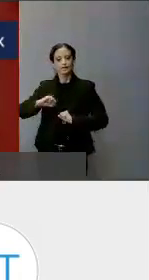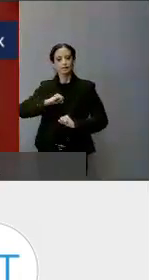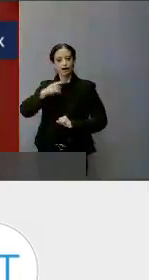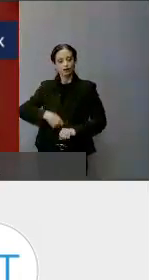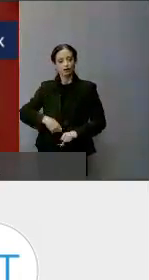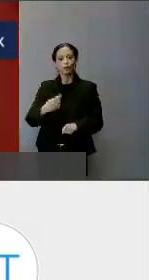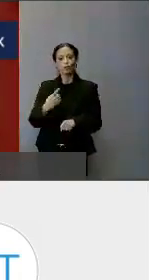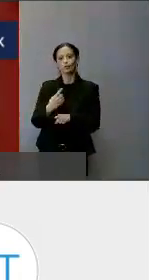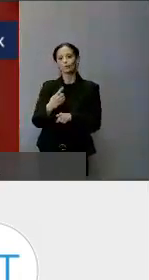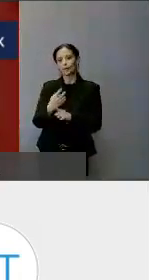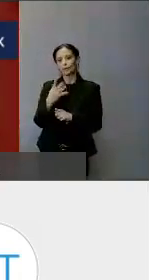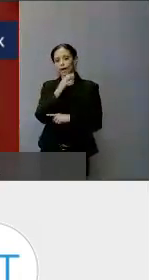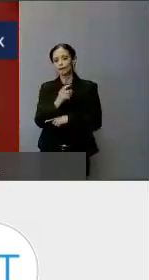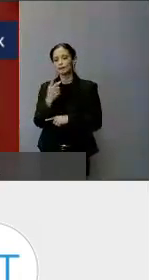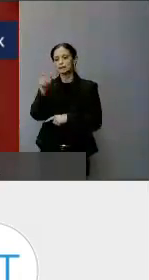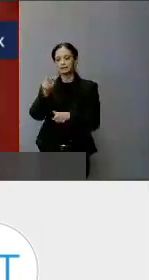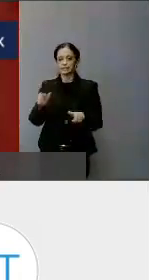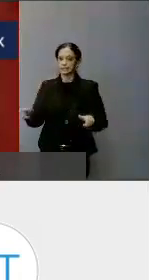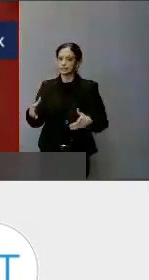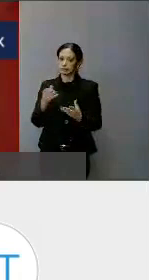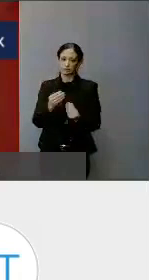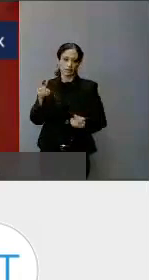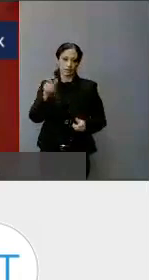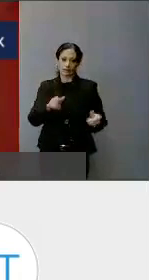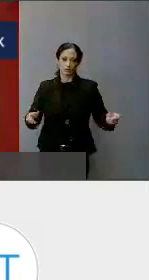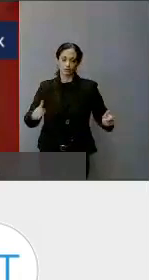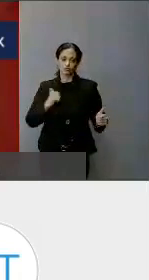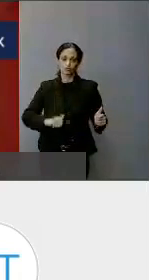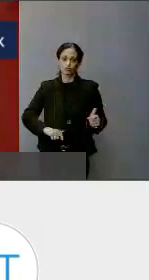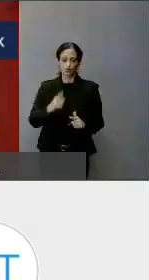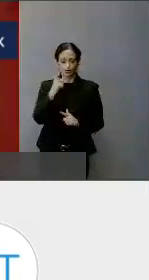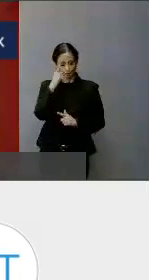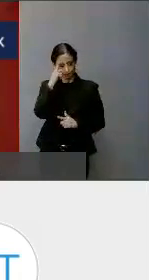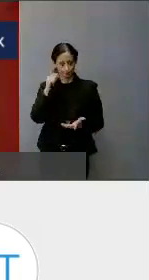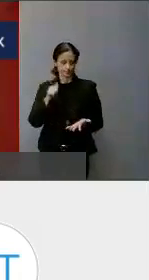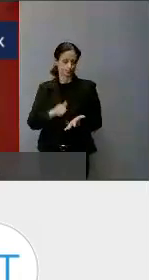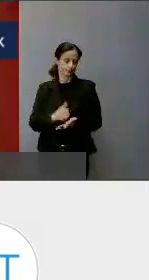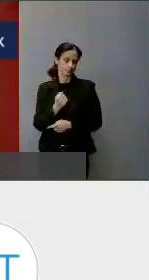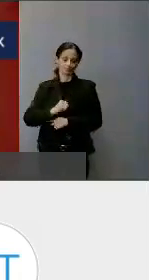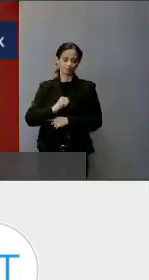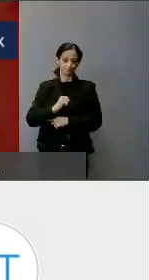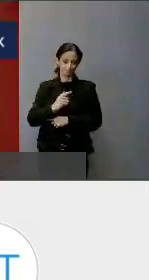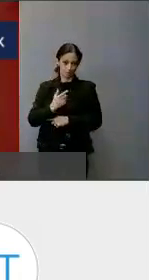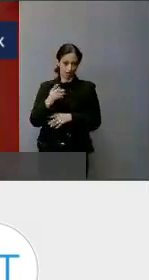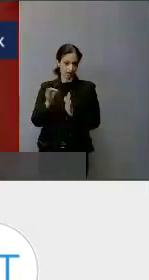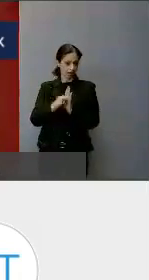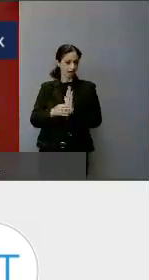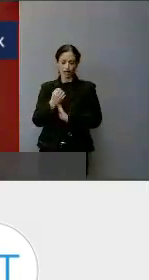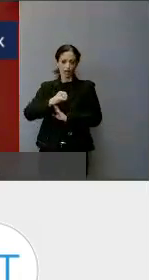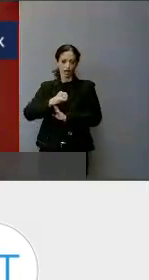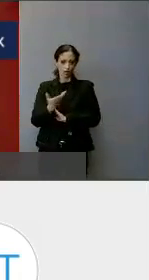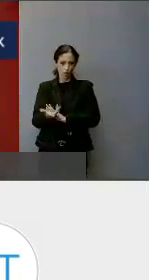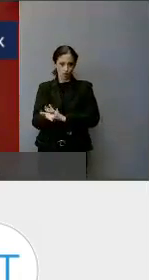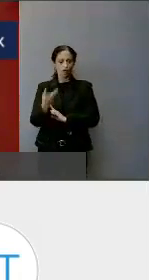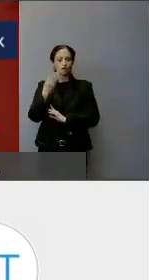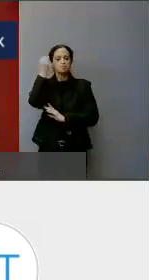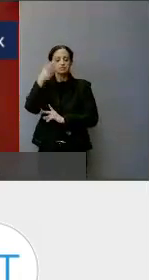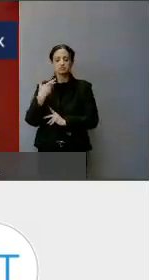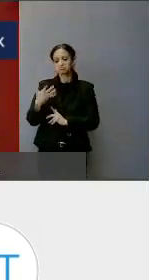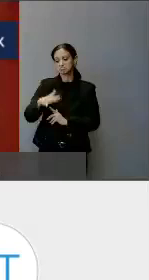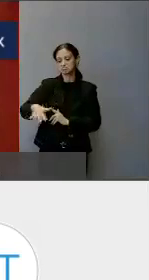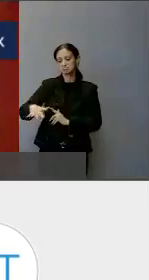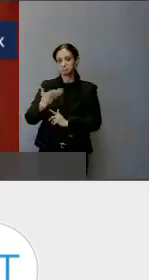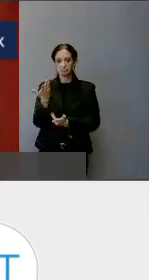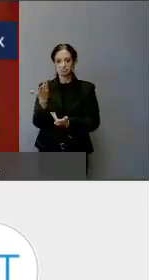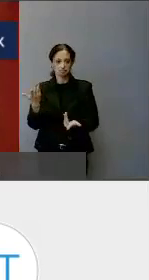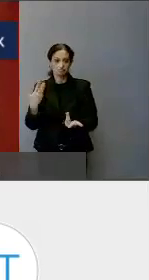uno zoccolo duro di inciviltà di nostri concittadini che pensano appunto di andare ad occupare degli spazi